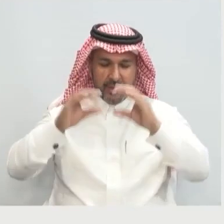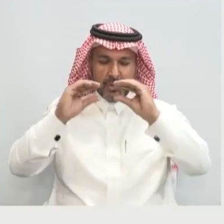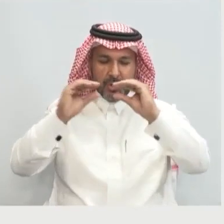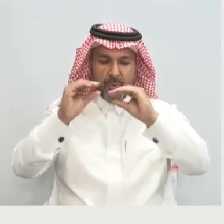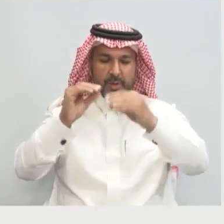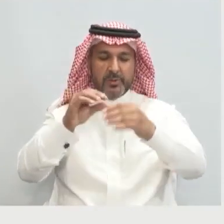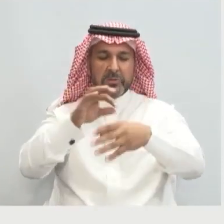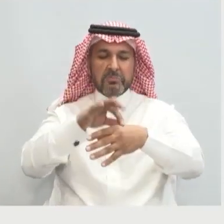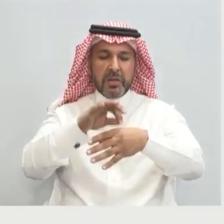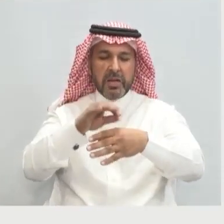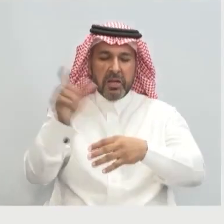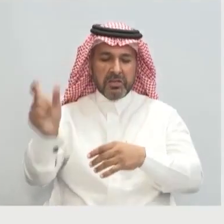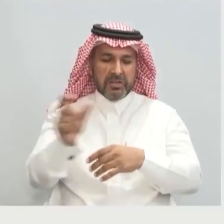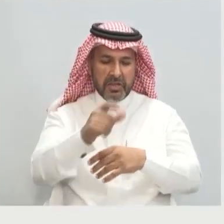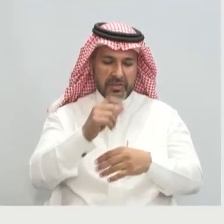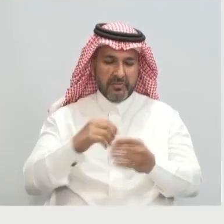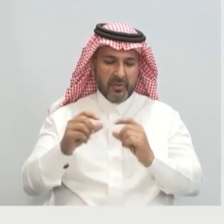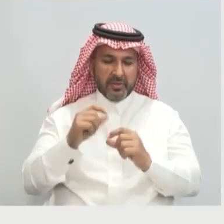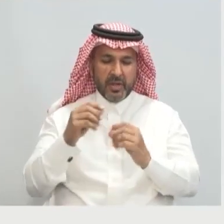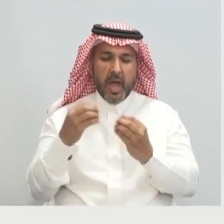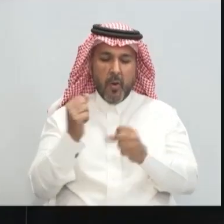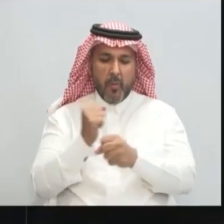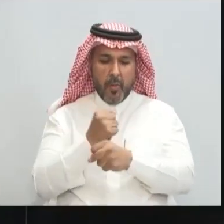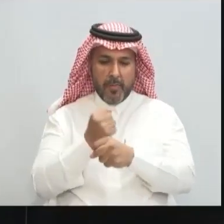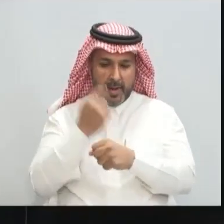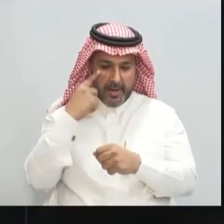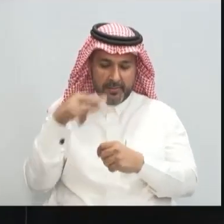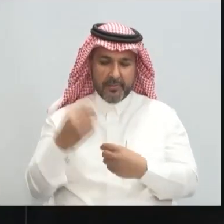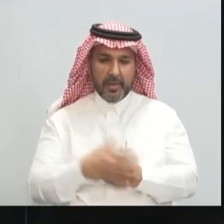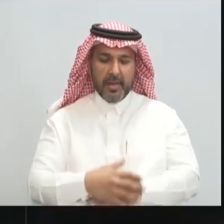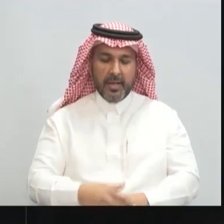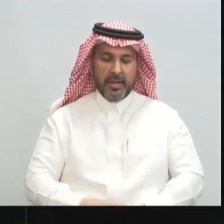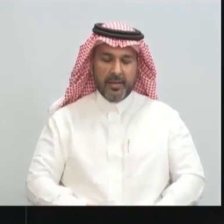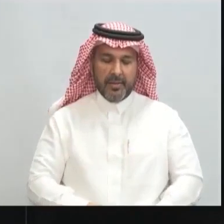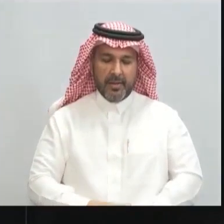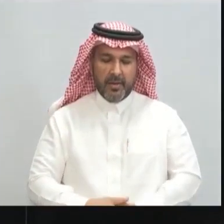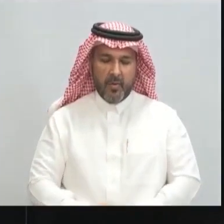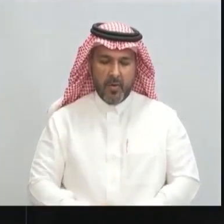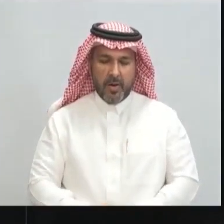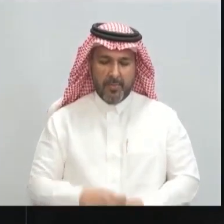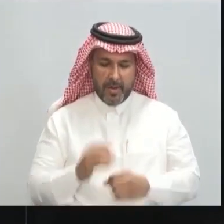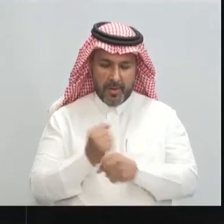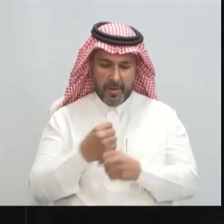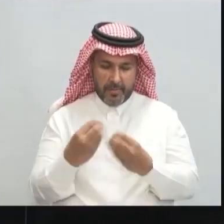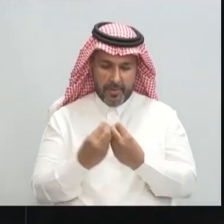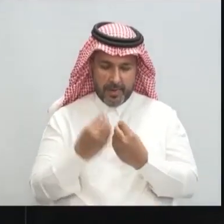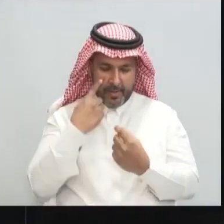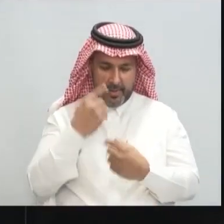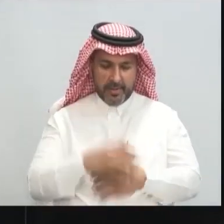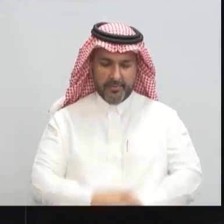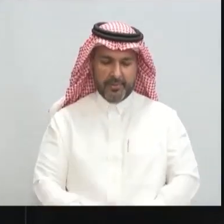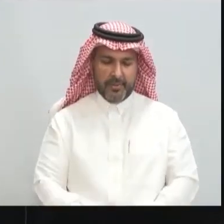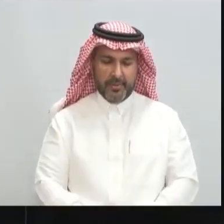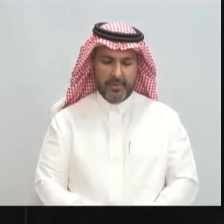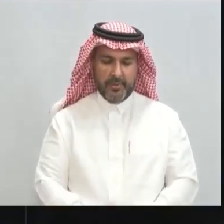العملاء او التواصل مع الموظفين نحن نشاهد كثيرا في التواصل مع العملاء خدمه العميل الرد عليه كذلك الموظفين في ما بينهم